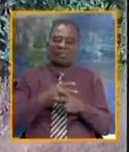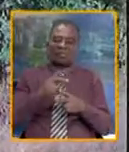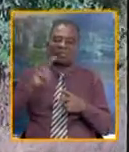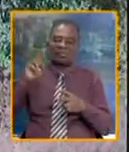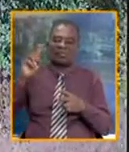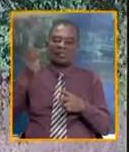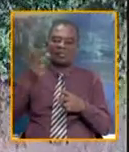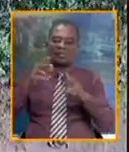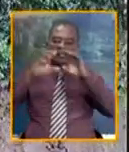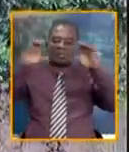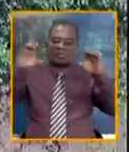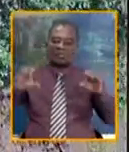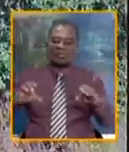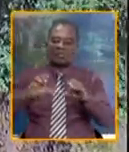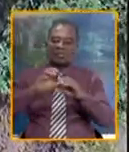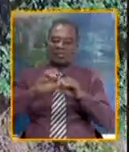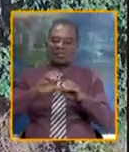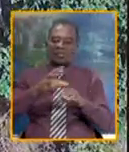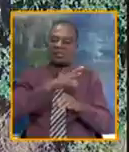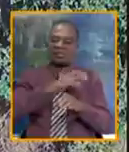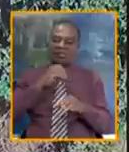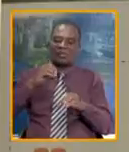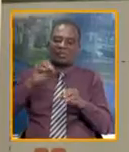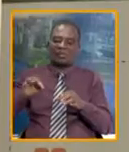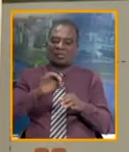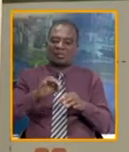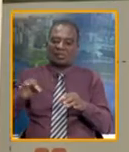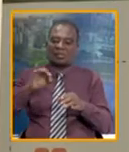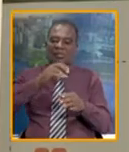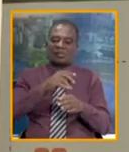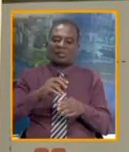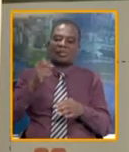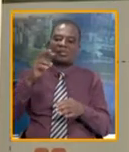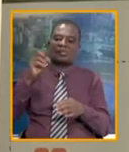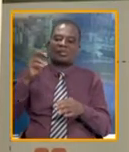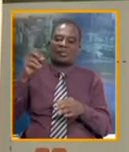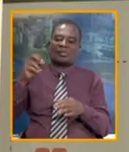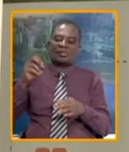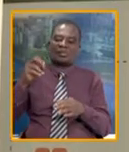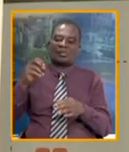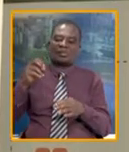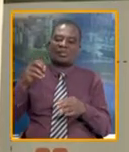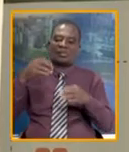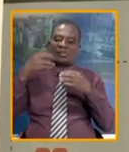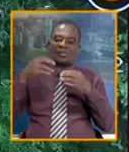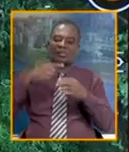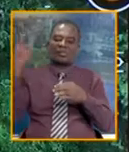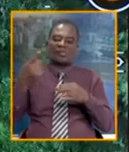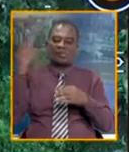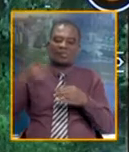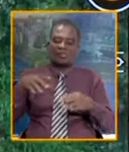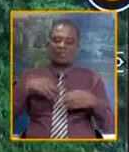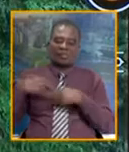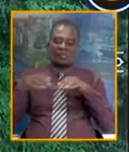composante cartographie et la composante reboisement. Les 12 zones reçues ce jour viennent activer les